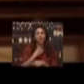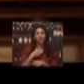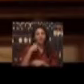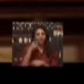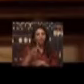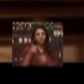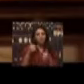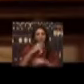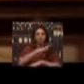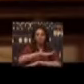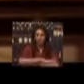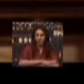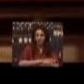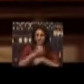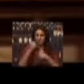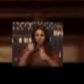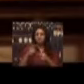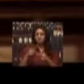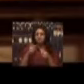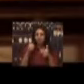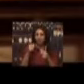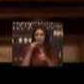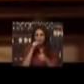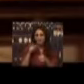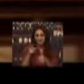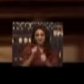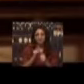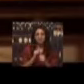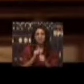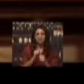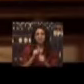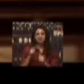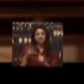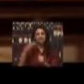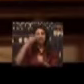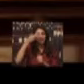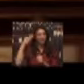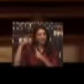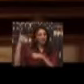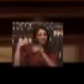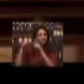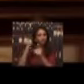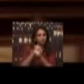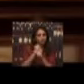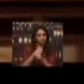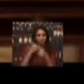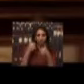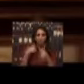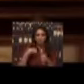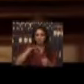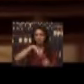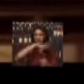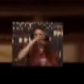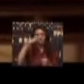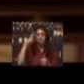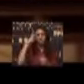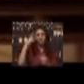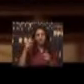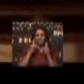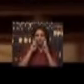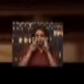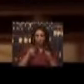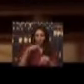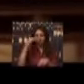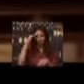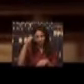بنحبهم وبنحترمهم وبنقدرهم وبنقدر جدا تاريخهم الجميل اللي امتعنا جدا باعماله الفنيه